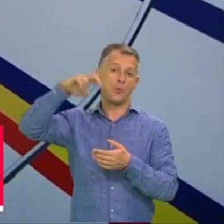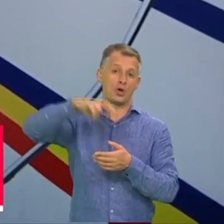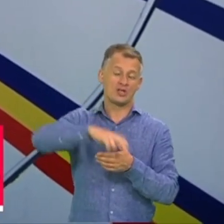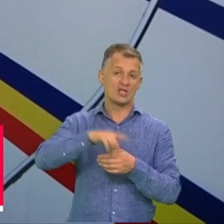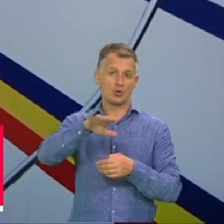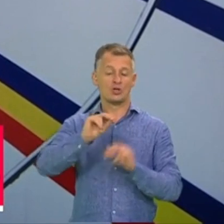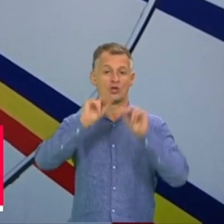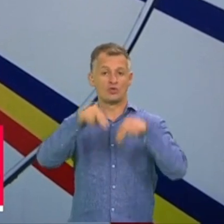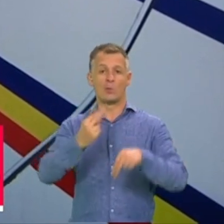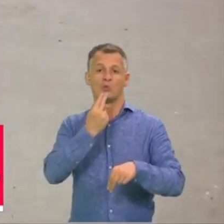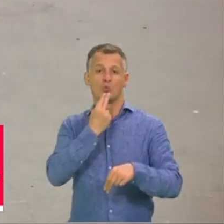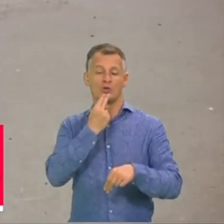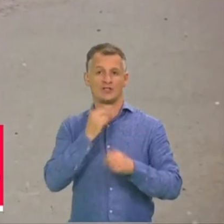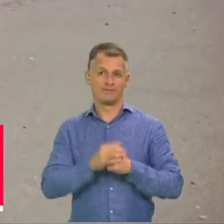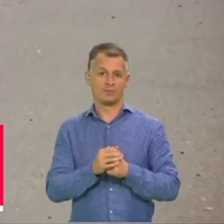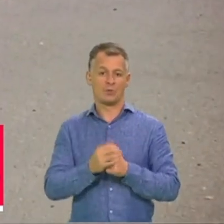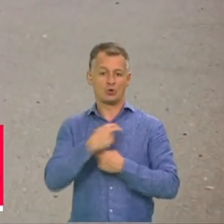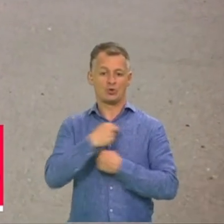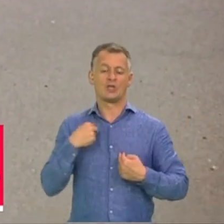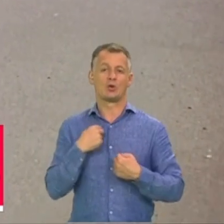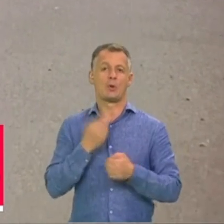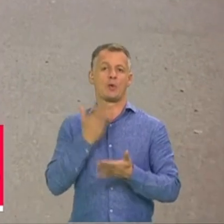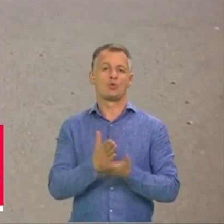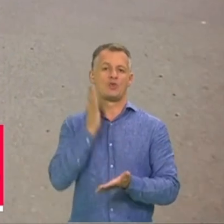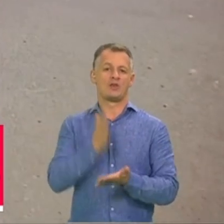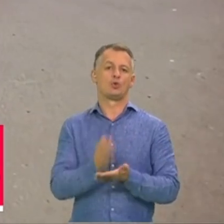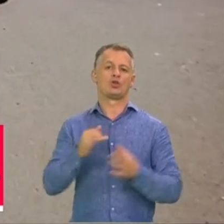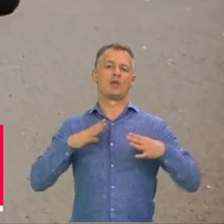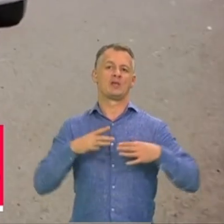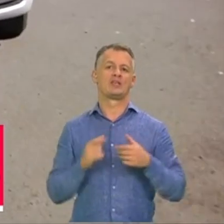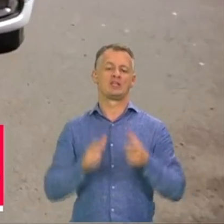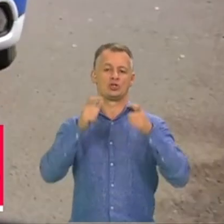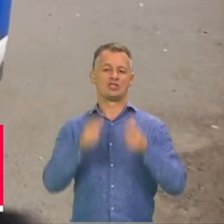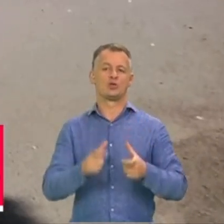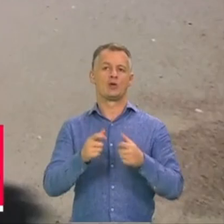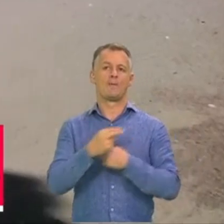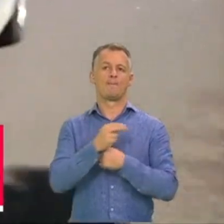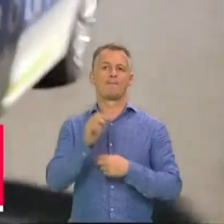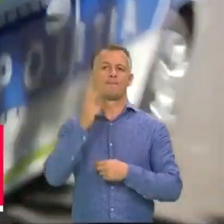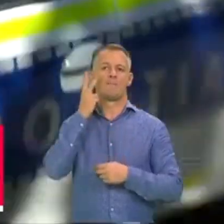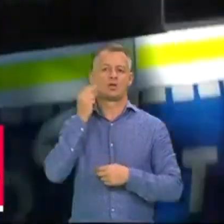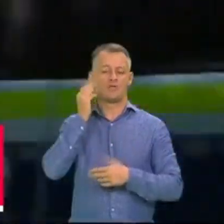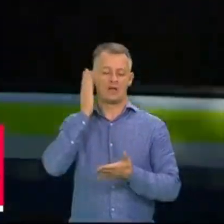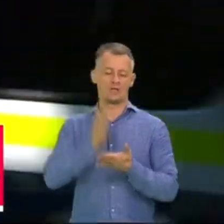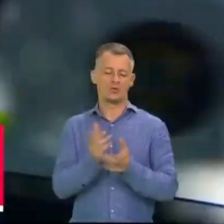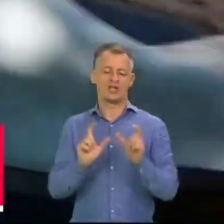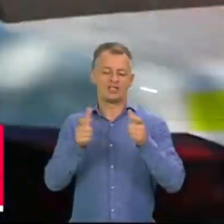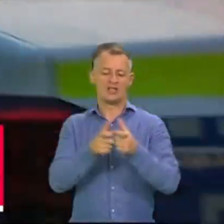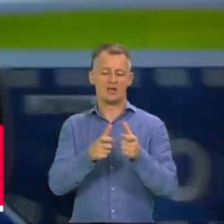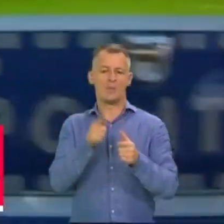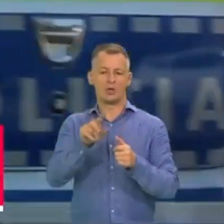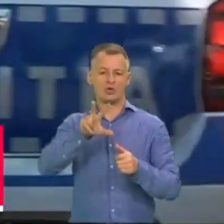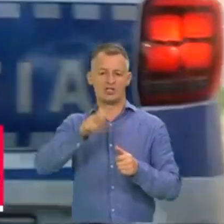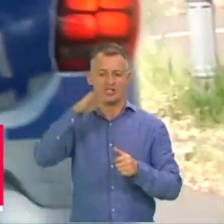dus la sediul poliției, iar judecătorul de drepturi și libertăți din cadrul judecătoriei Brașov a dispus arestarea sa preventivă pentru 30 de zile